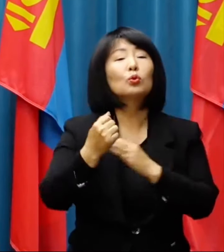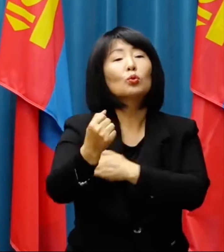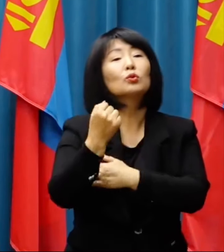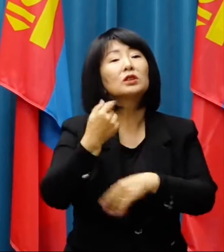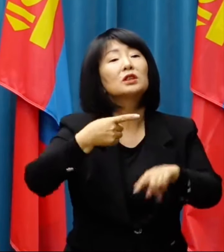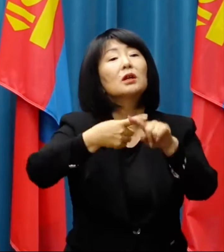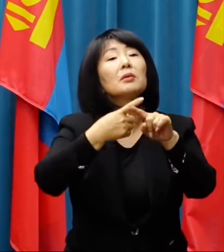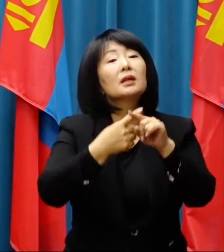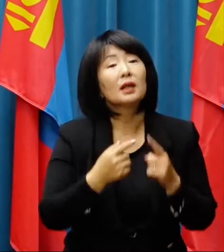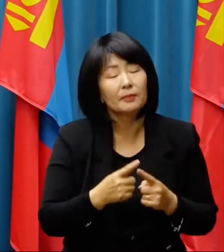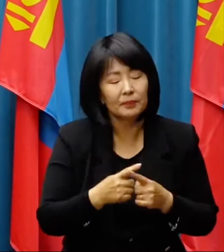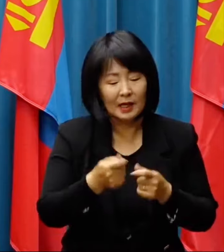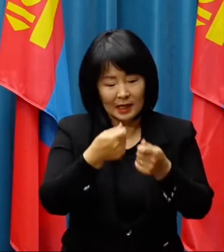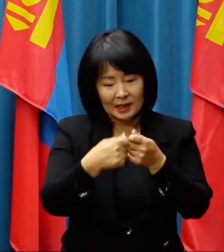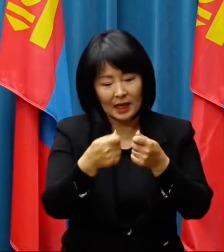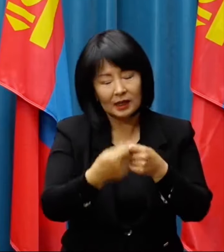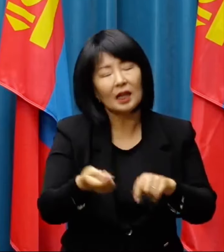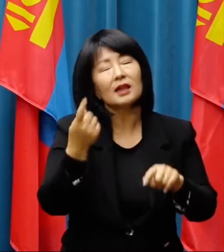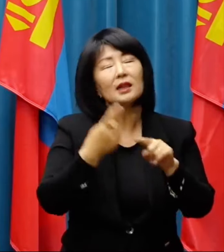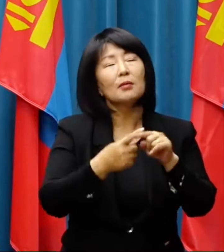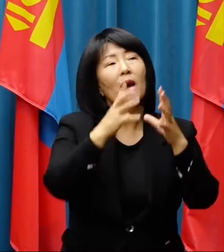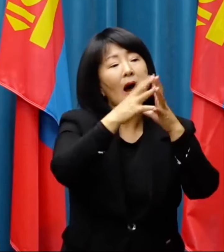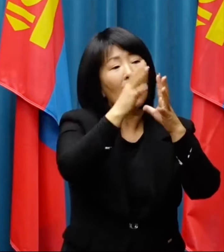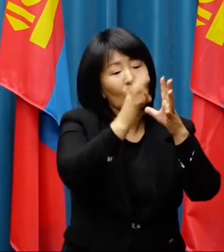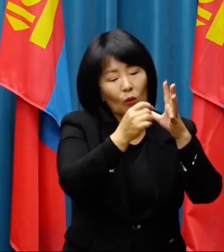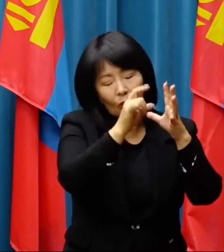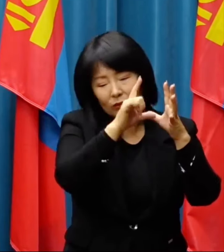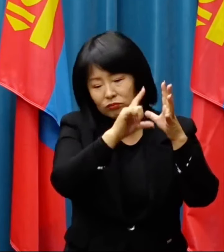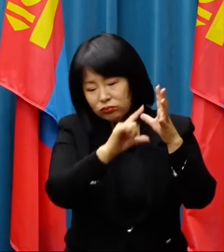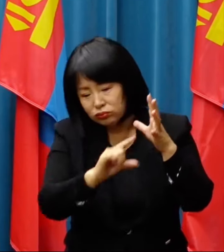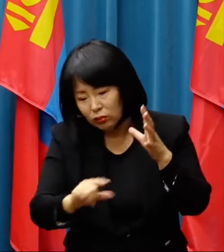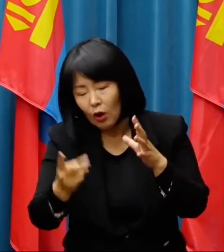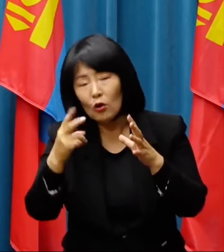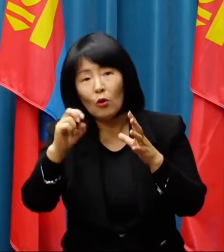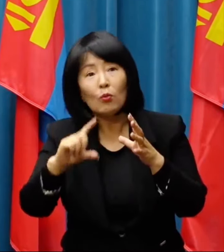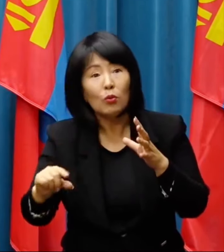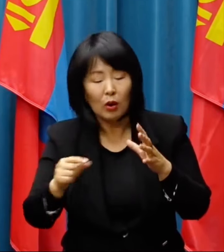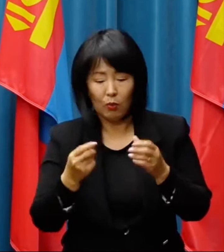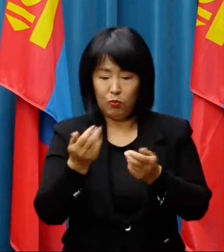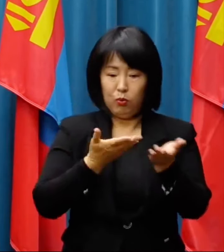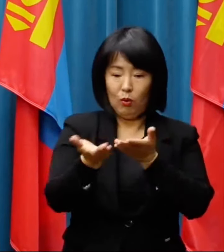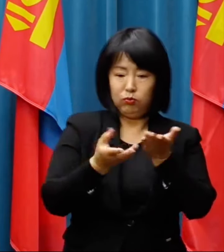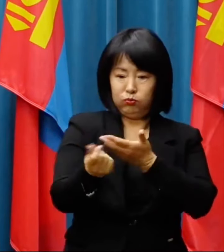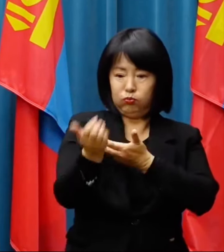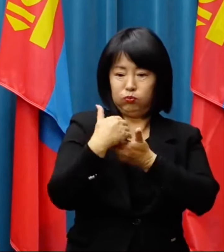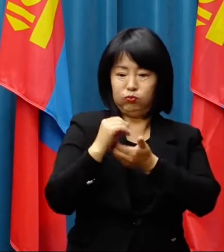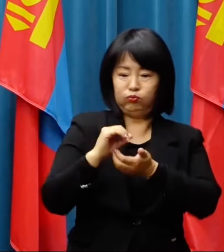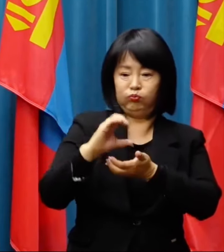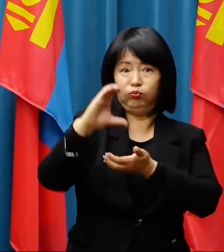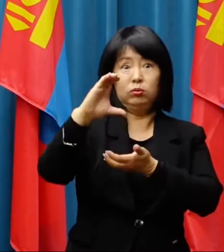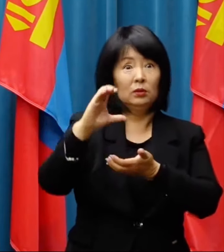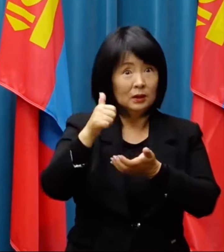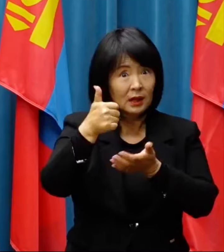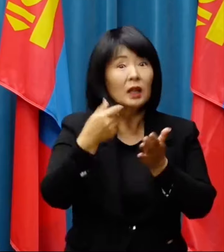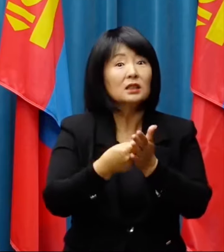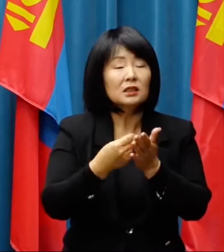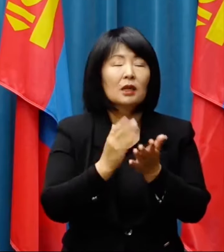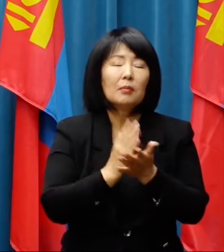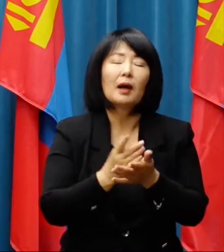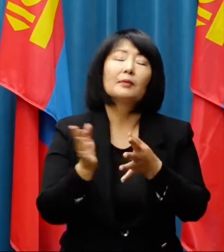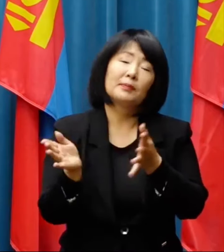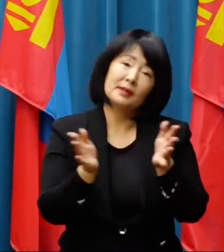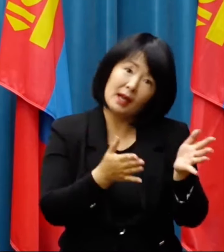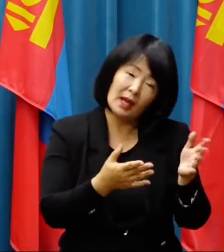нэмэгдсэн, зардал 10%-аас одоо 20% буурсан, борлуулалтын орлого нэмэгдсэн сайн үзүүлэлтүүд байдаг. Мөн одоо